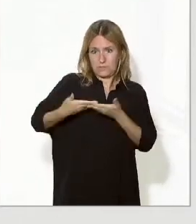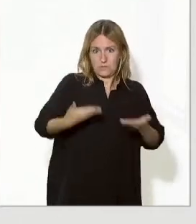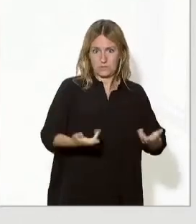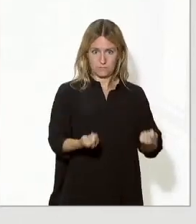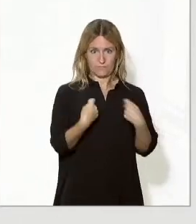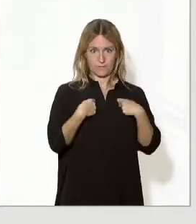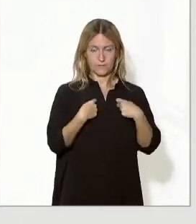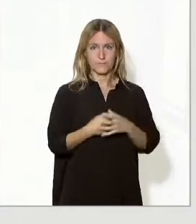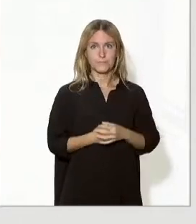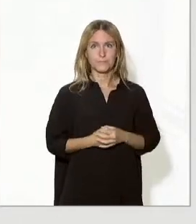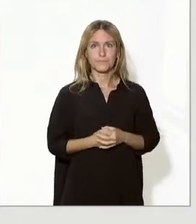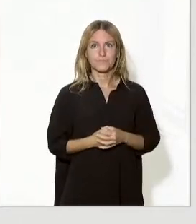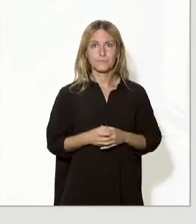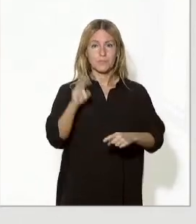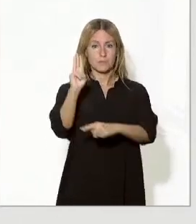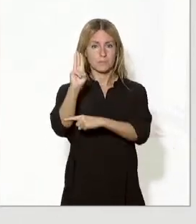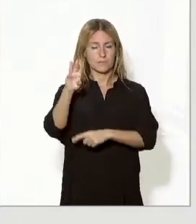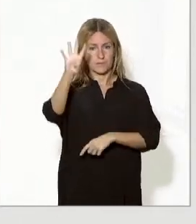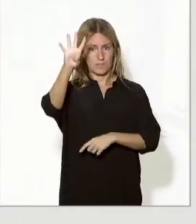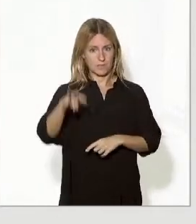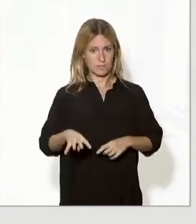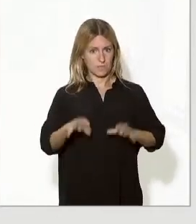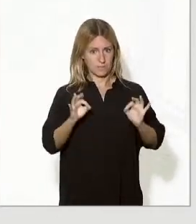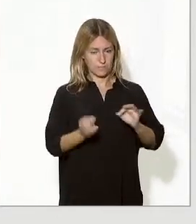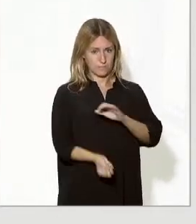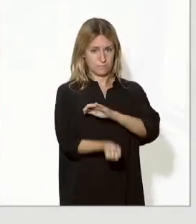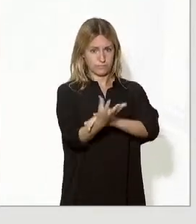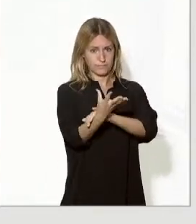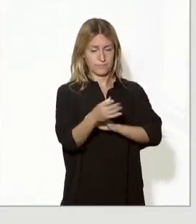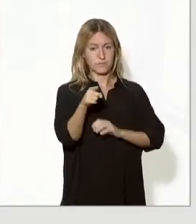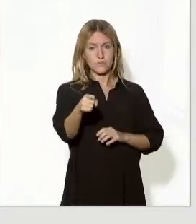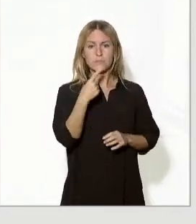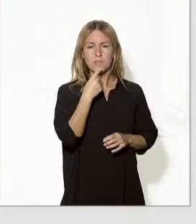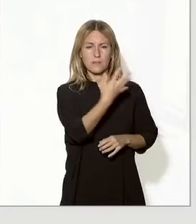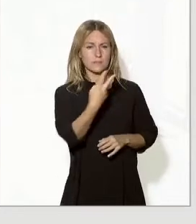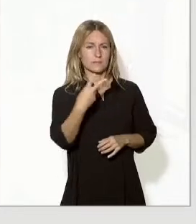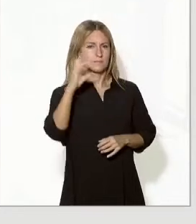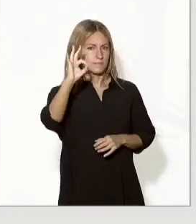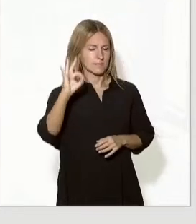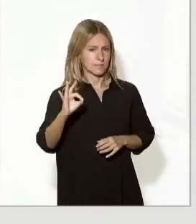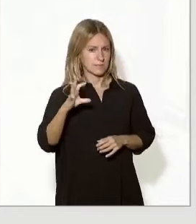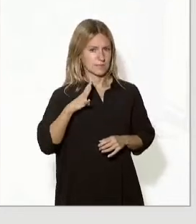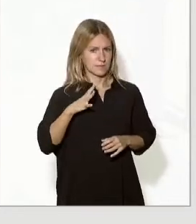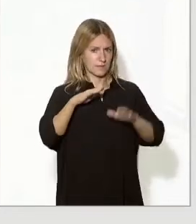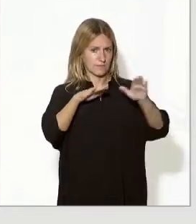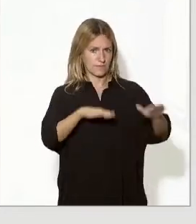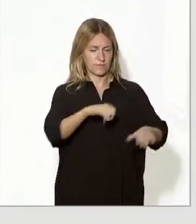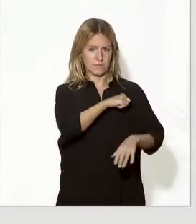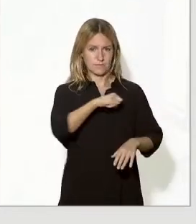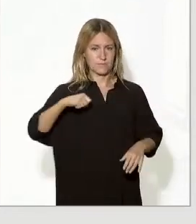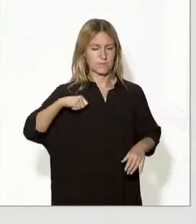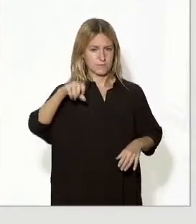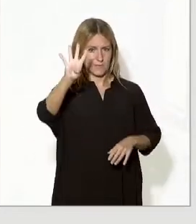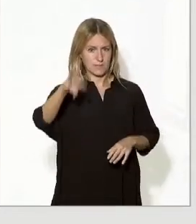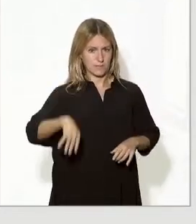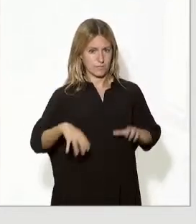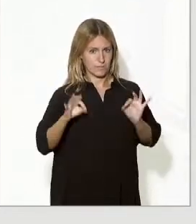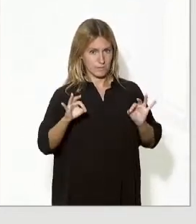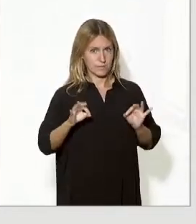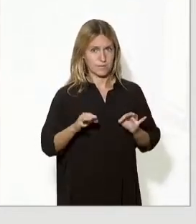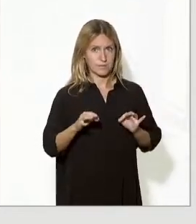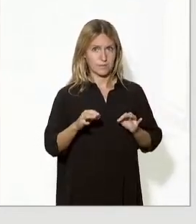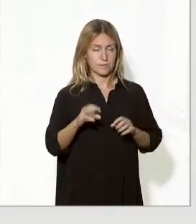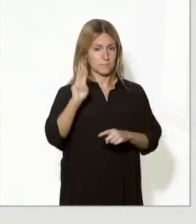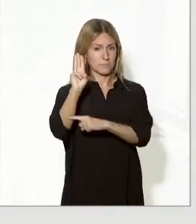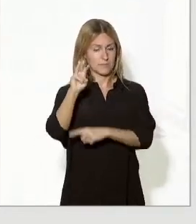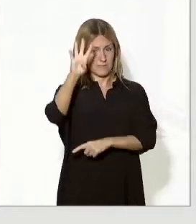La configuració del Parlament de Catalunya, vostè s'ha referit al 52% a favor de la independència de Catalunya, la configuració